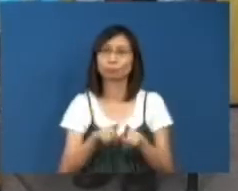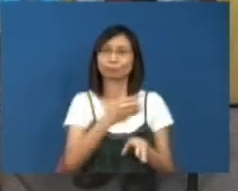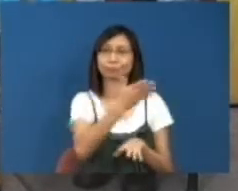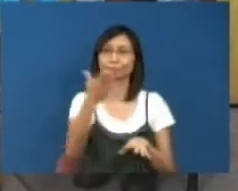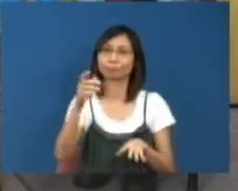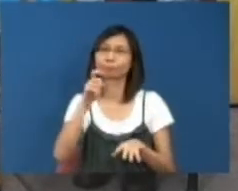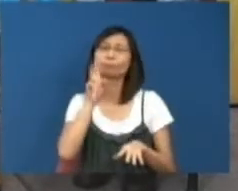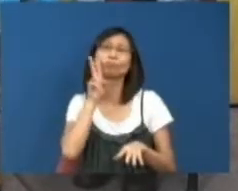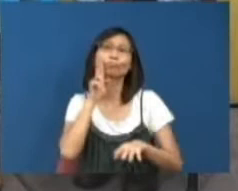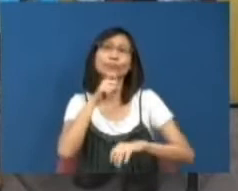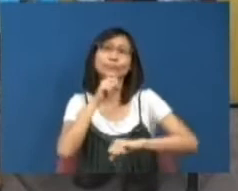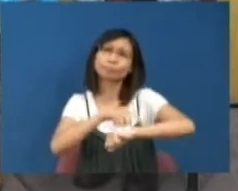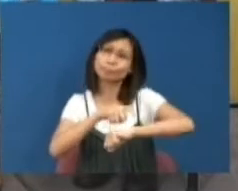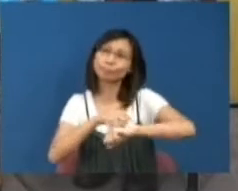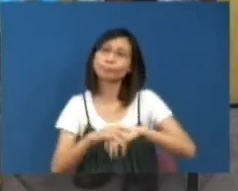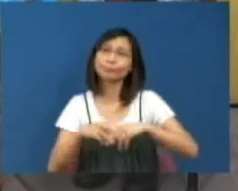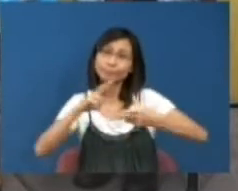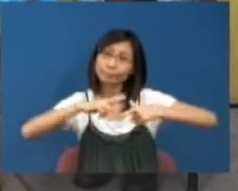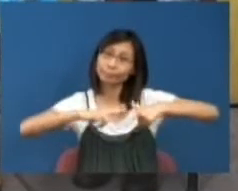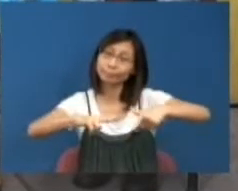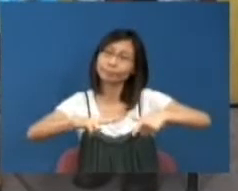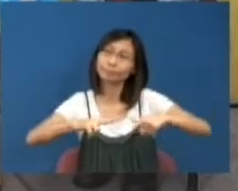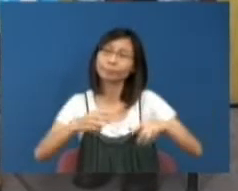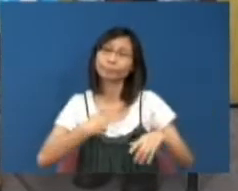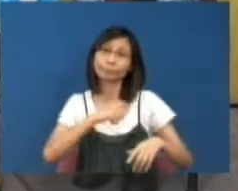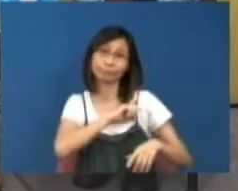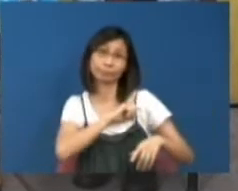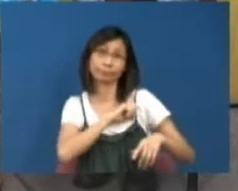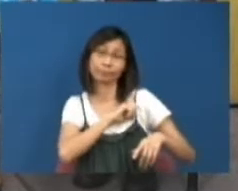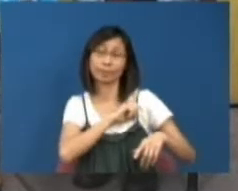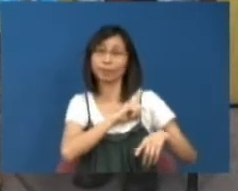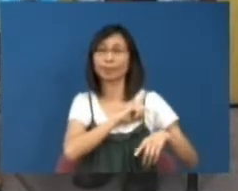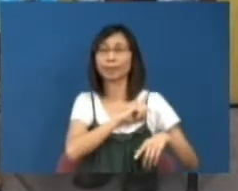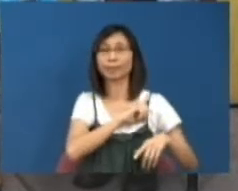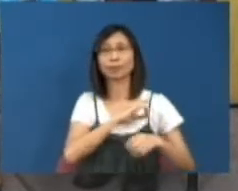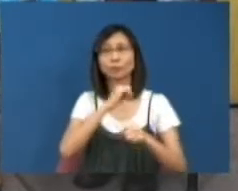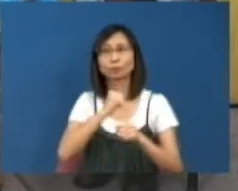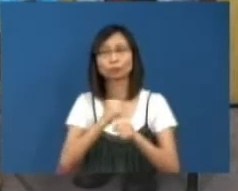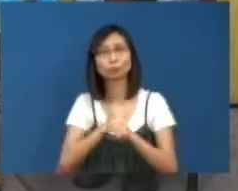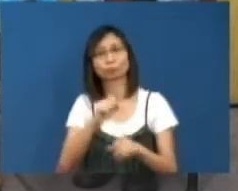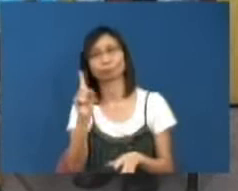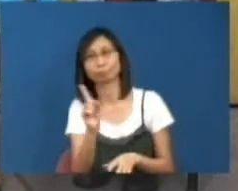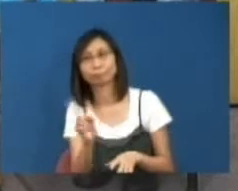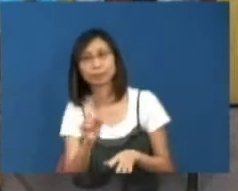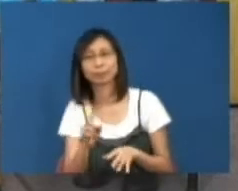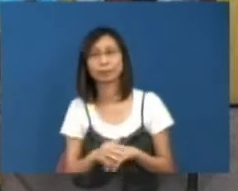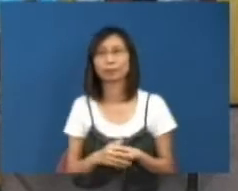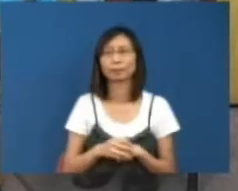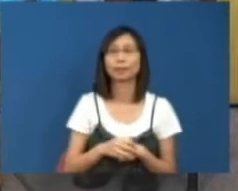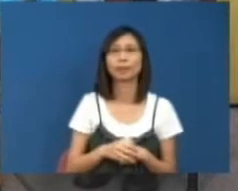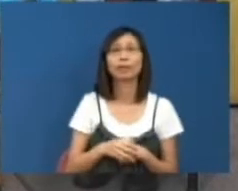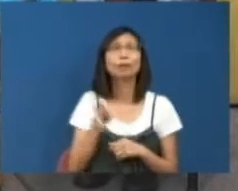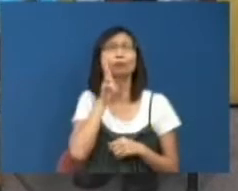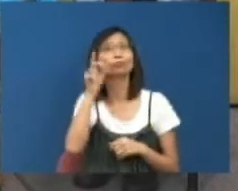間啊，介紹一下，即係我自己就喺呢一方面做咗一啲乜嘢嘅特別嘅設計